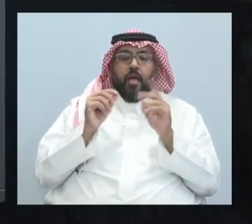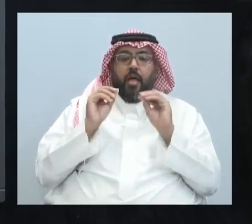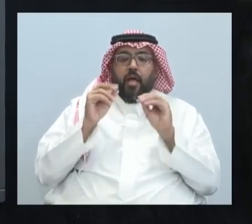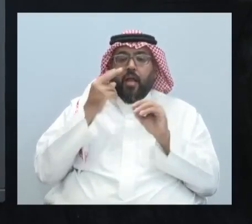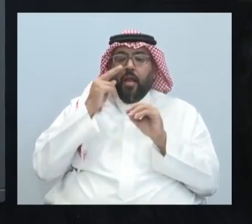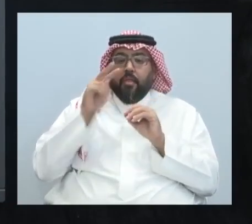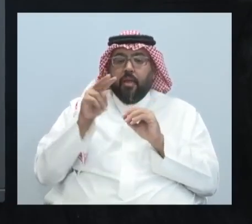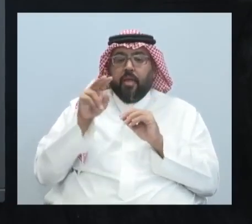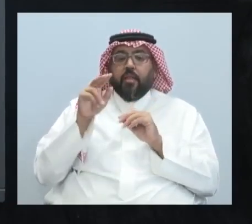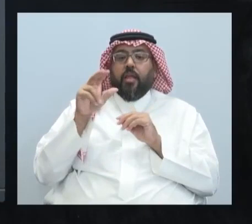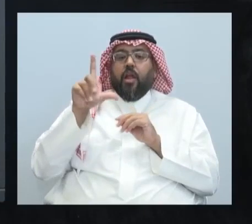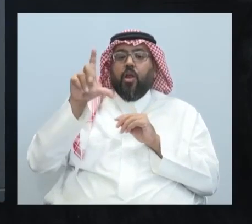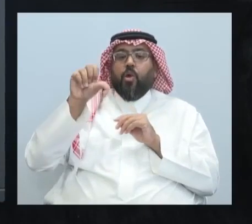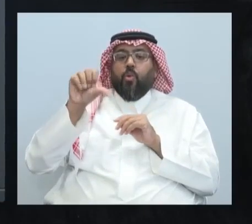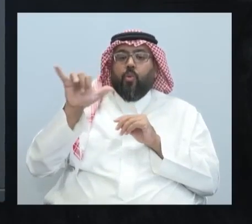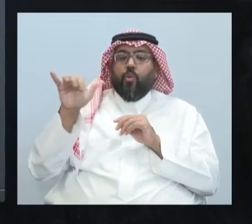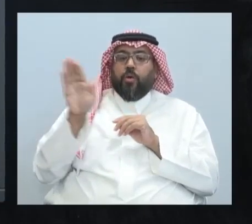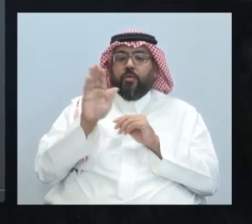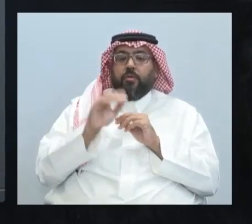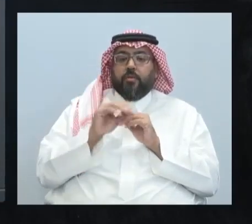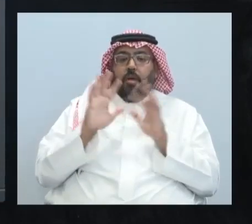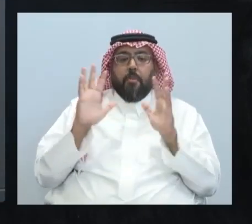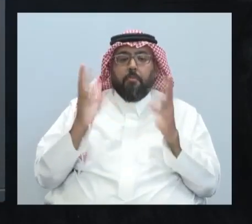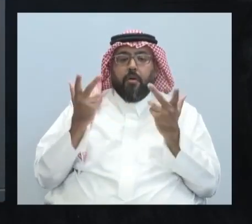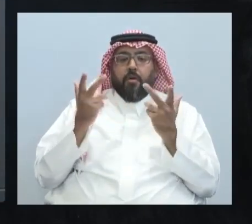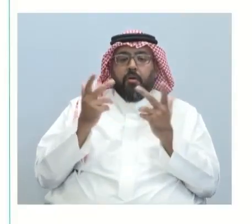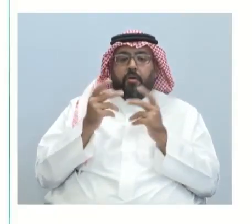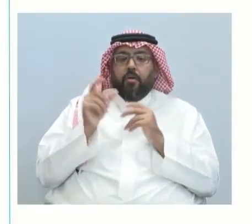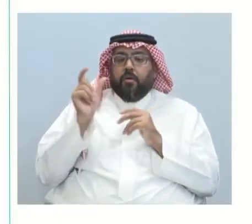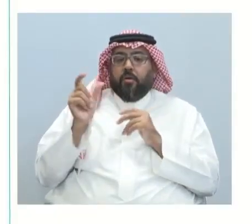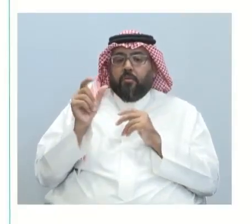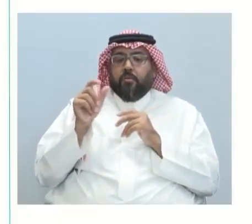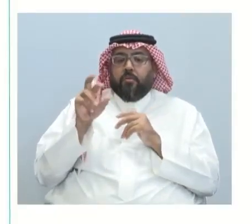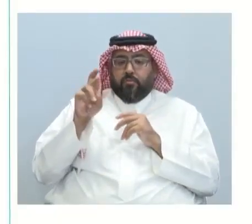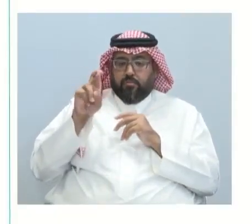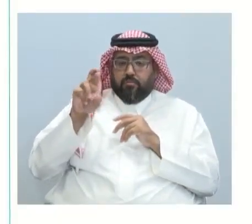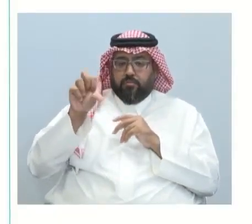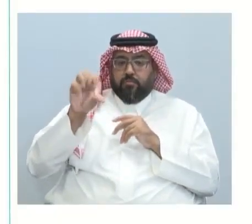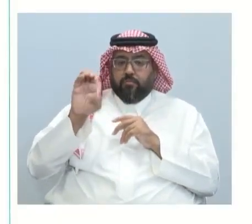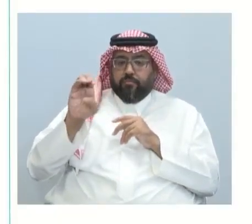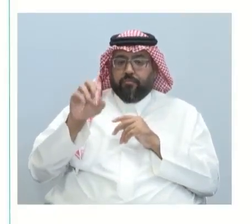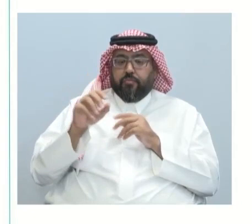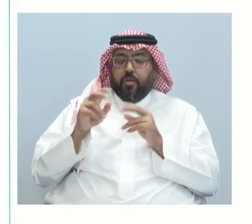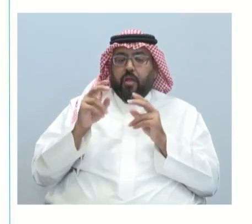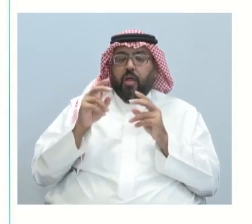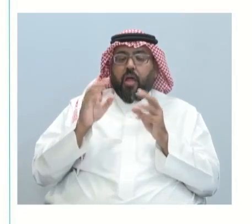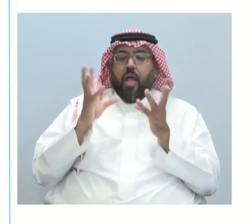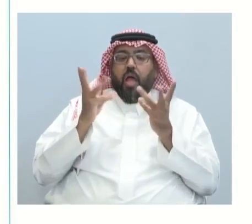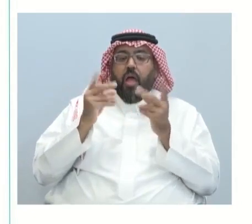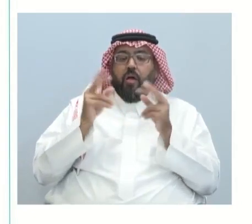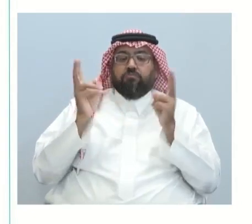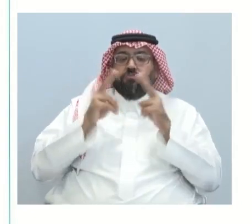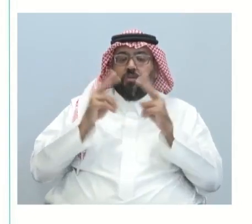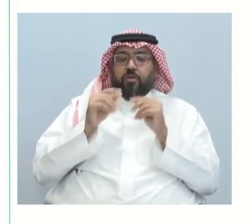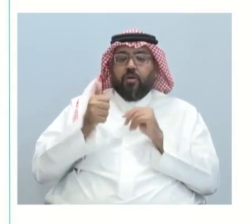نظريه لوس في البدايه ما المقصود بكلمه زوج الكتروني اخذت في كيمياء اثنين تقريبا